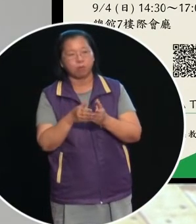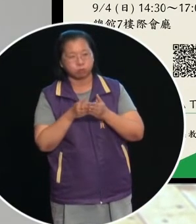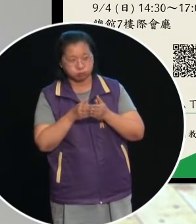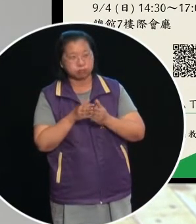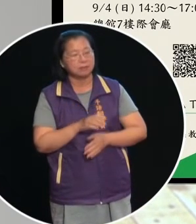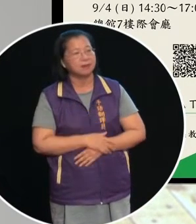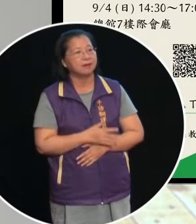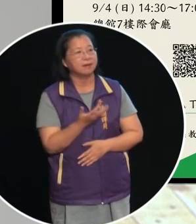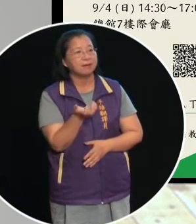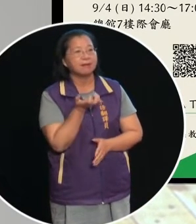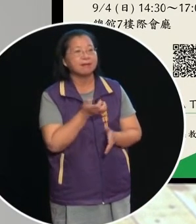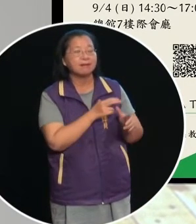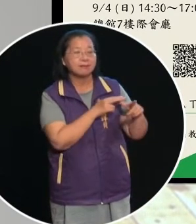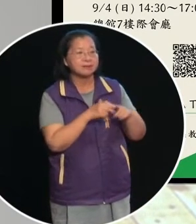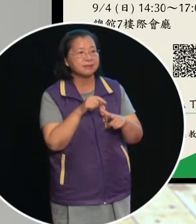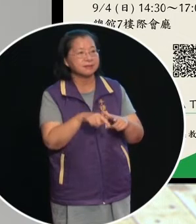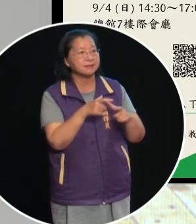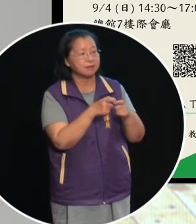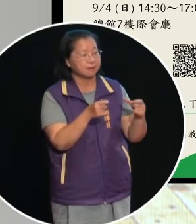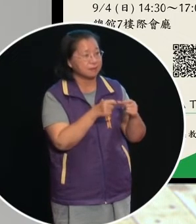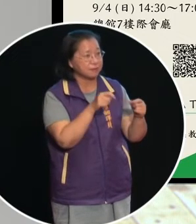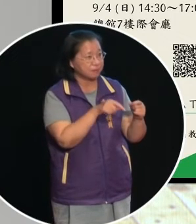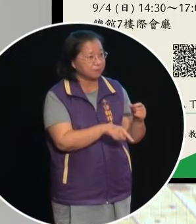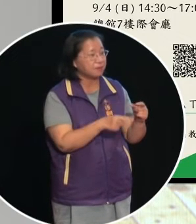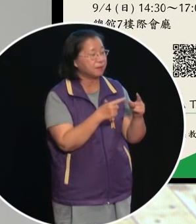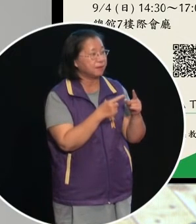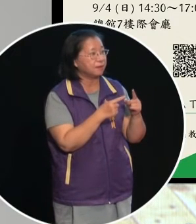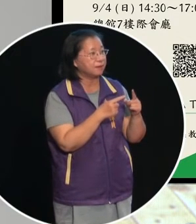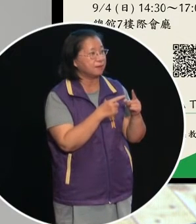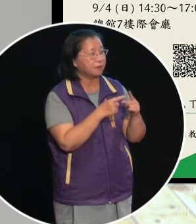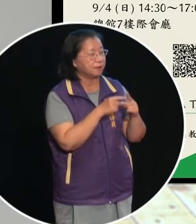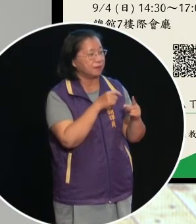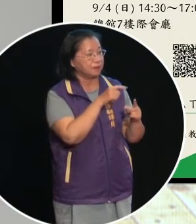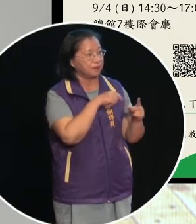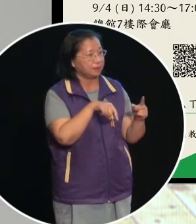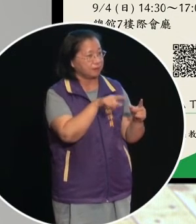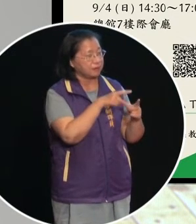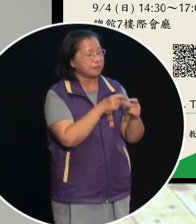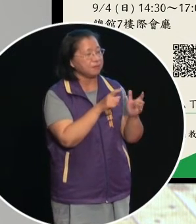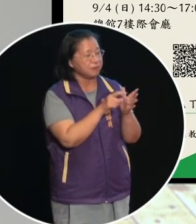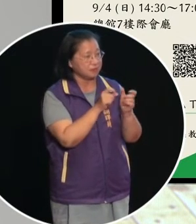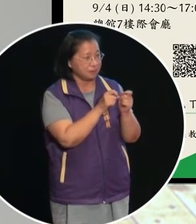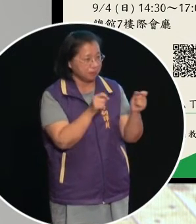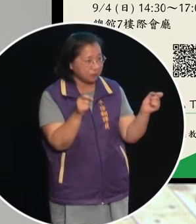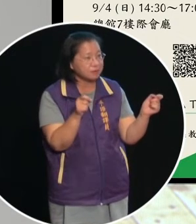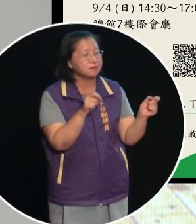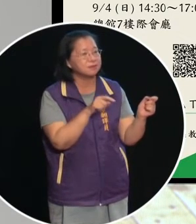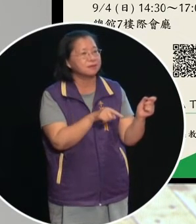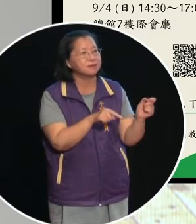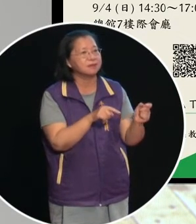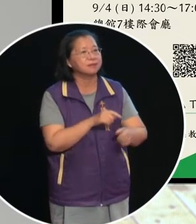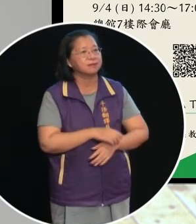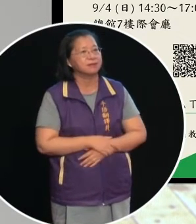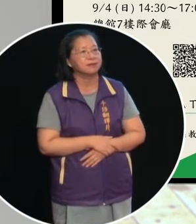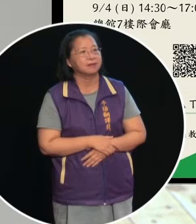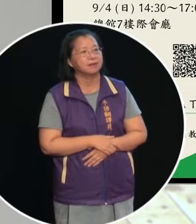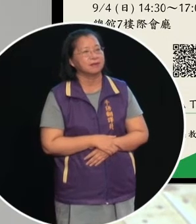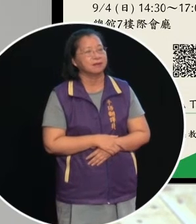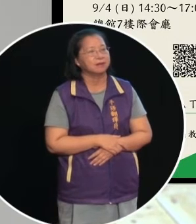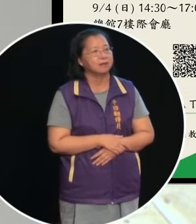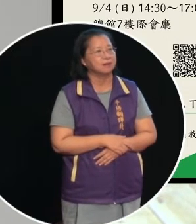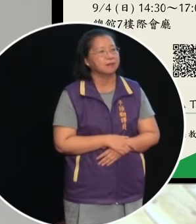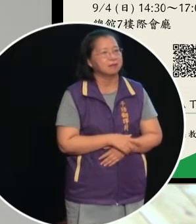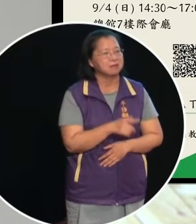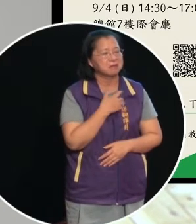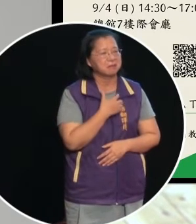已经都知道了，日本国家亚太战略就是日本长期来讲，我们要面对中国的威